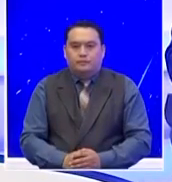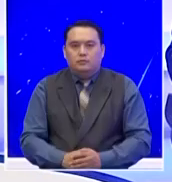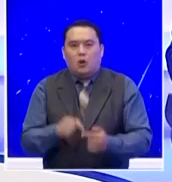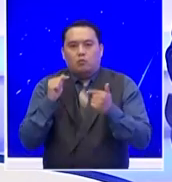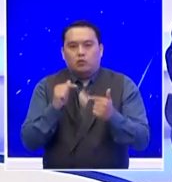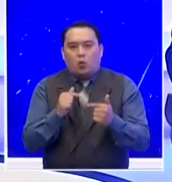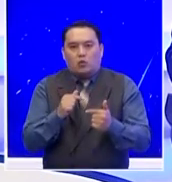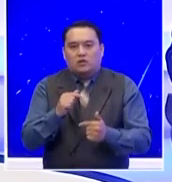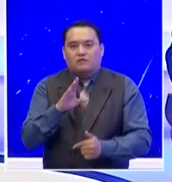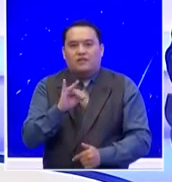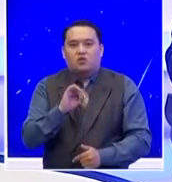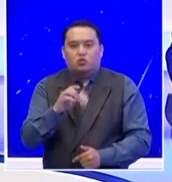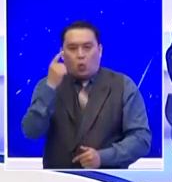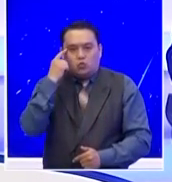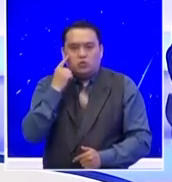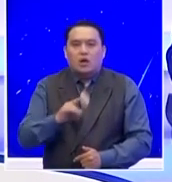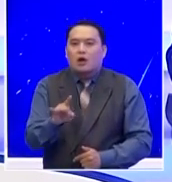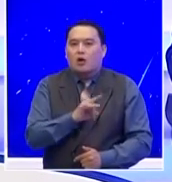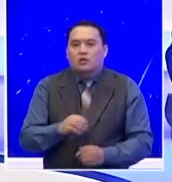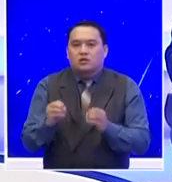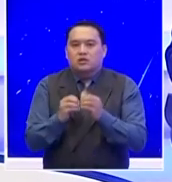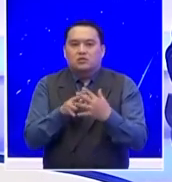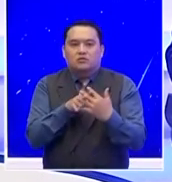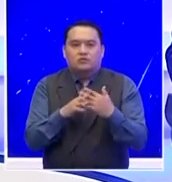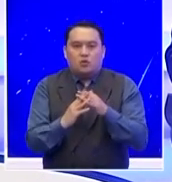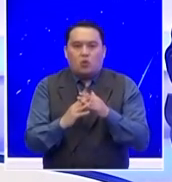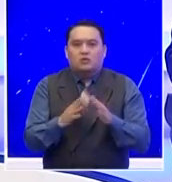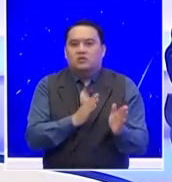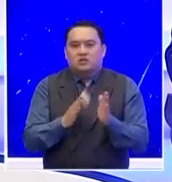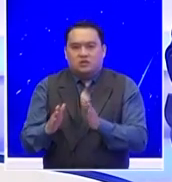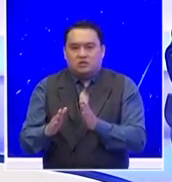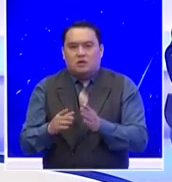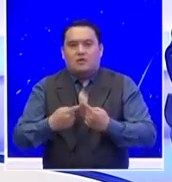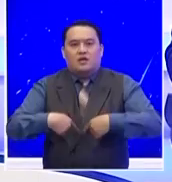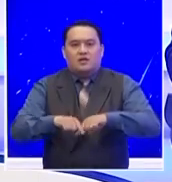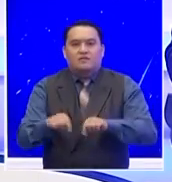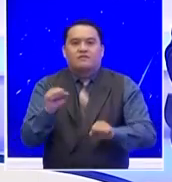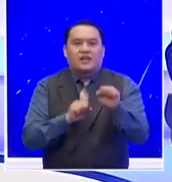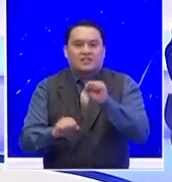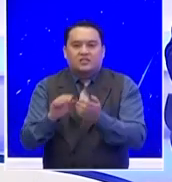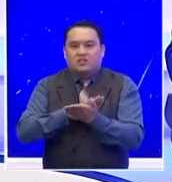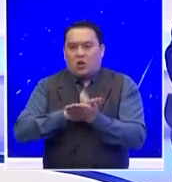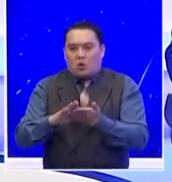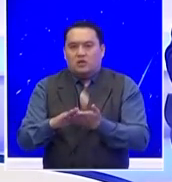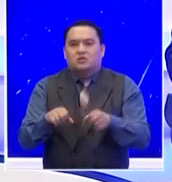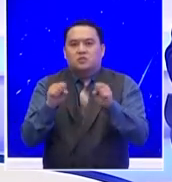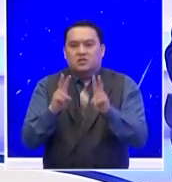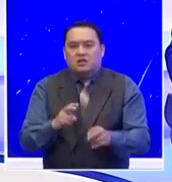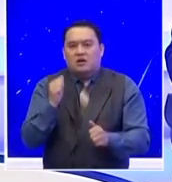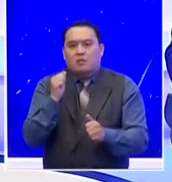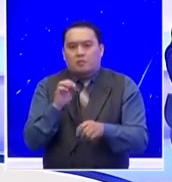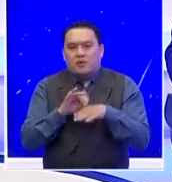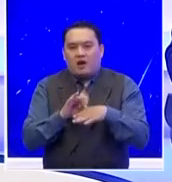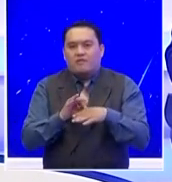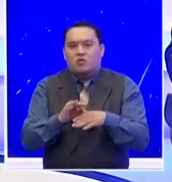Против вируса и весь Коксулский район. Во всех 10 сельских округах системно ведется масштабная дезинфекция. Специалисты ежедневно